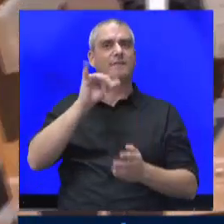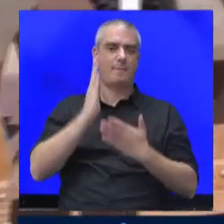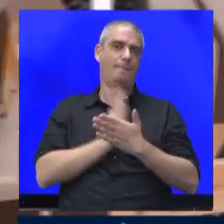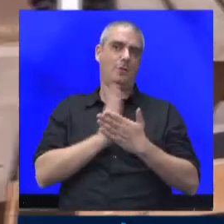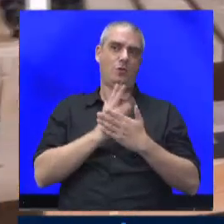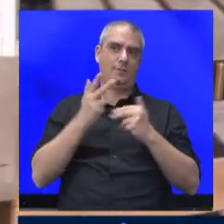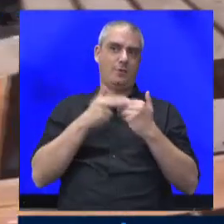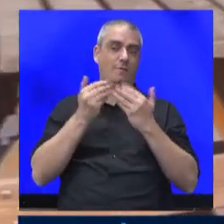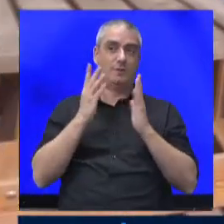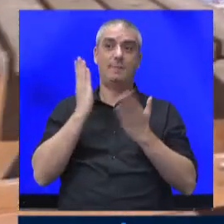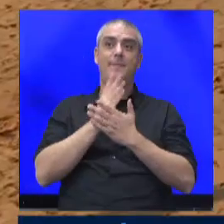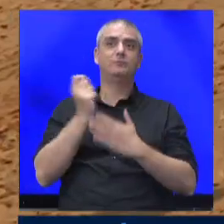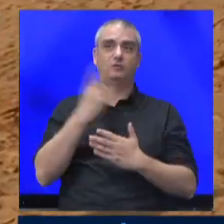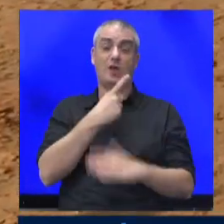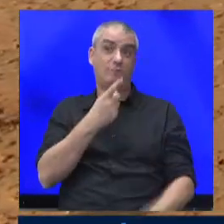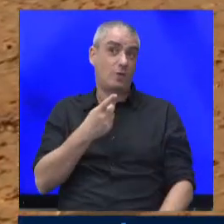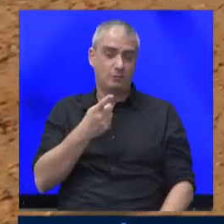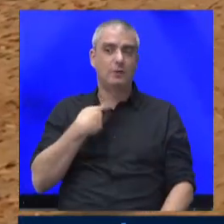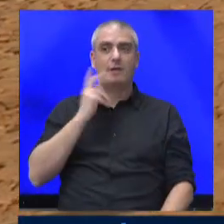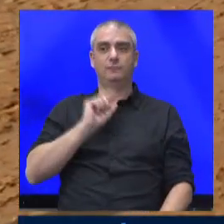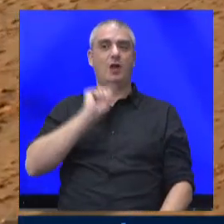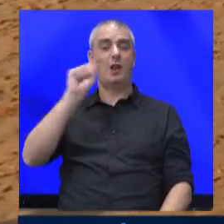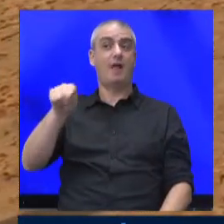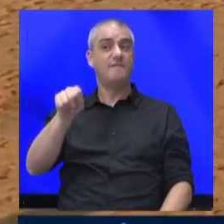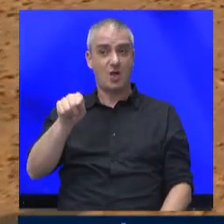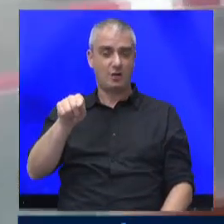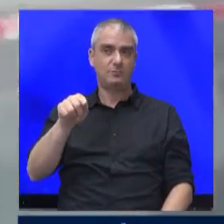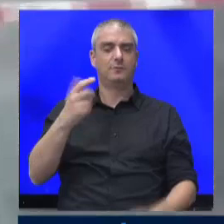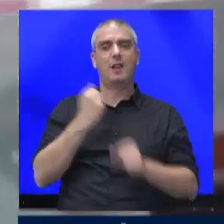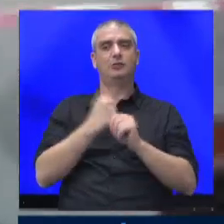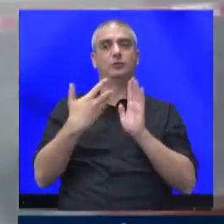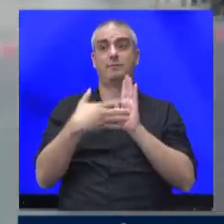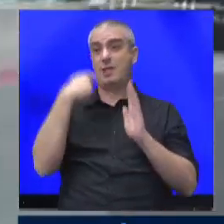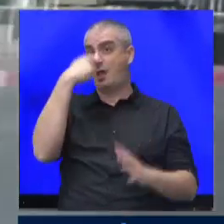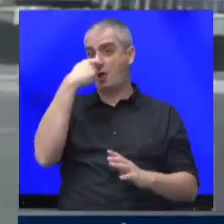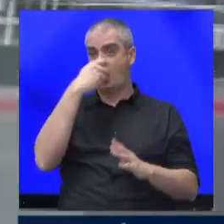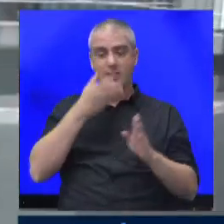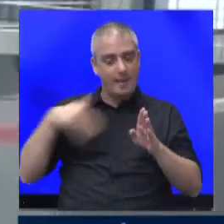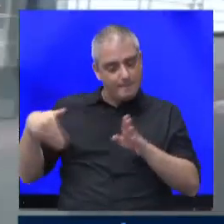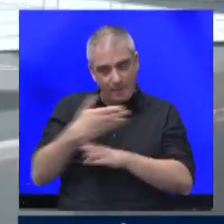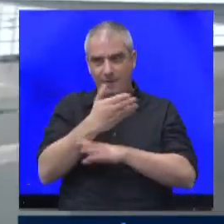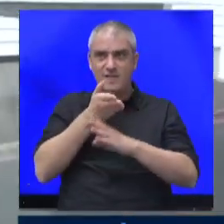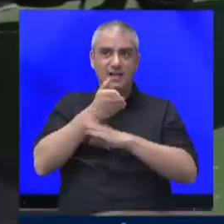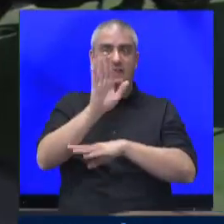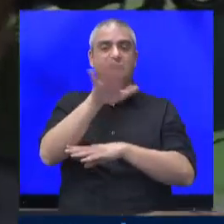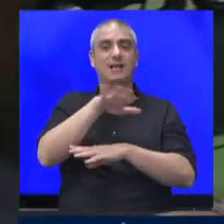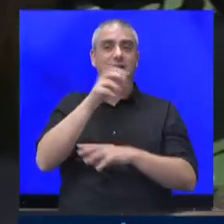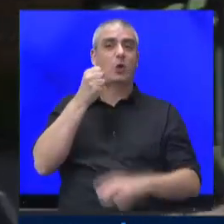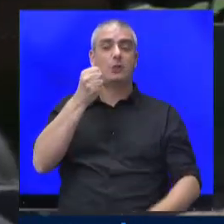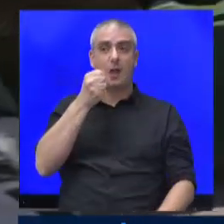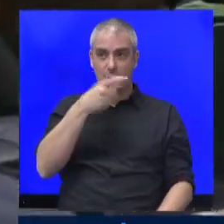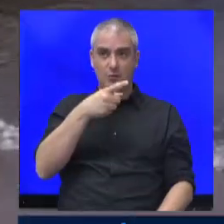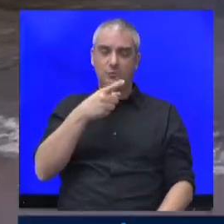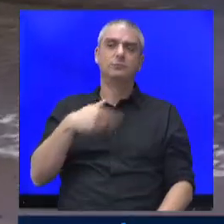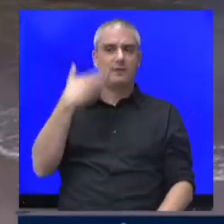כך מסתמן, נוכל להגיע לשם, לבצע בדיקת קורונה במעברים, בכניסה לאזורי התיירות, ולהיות חלק